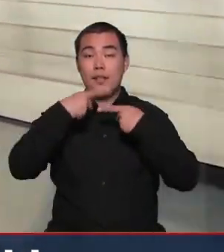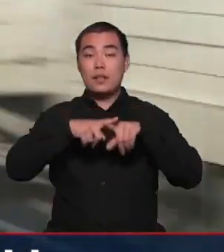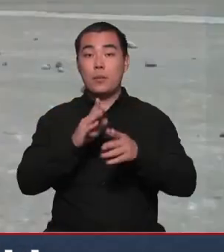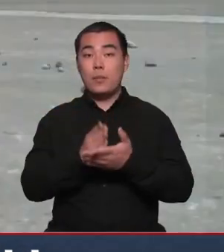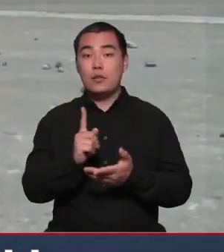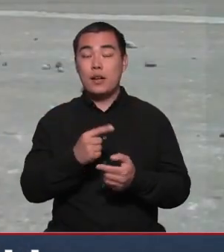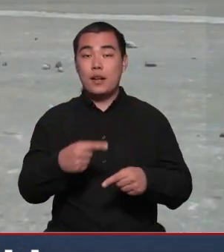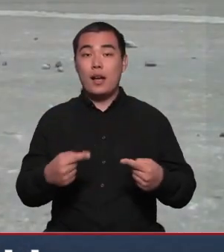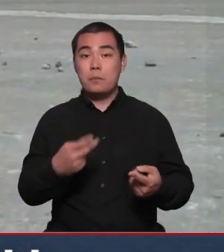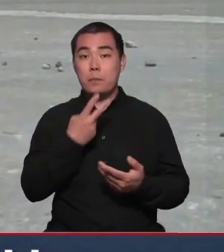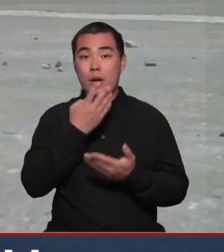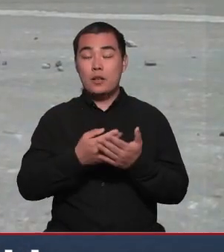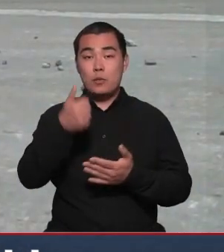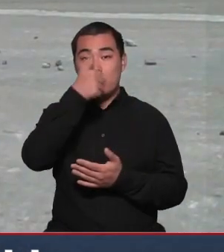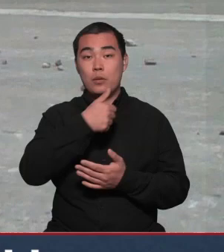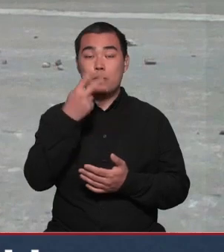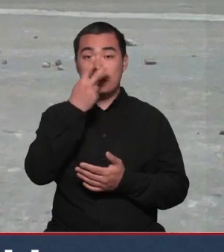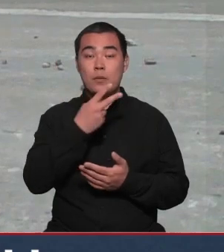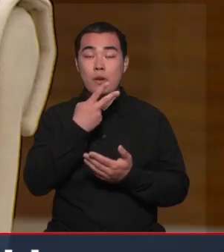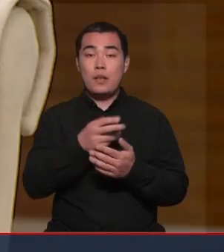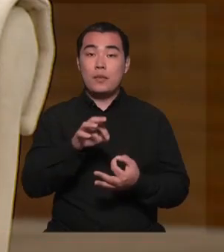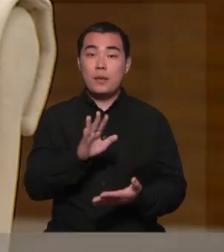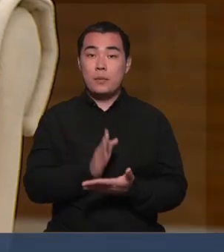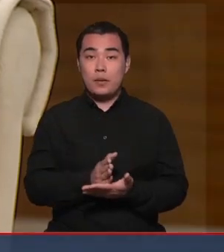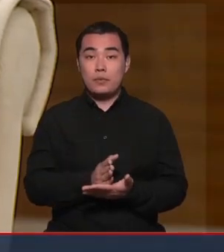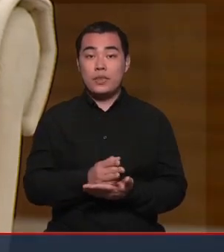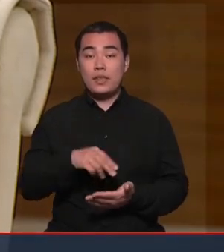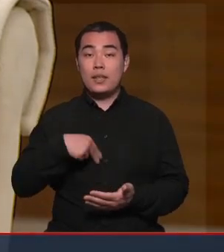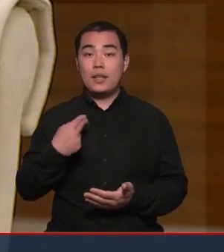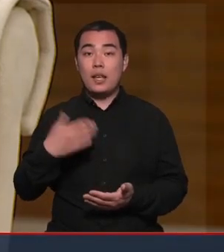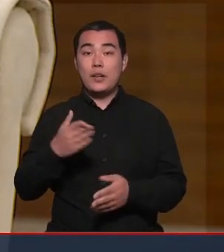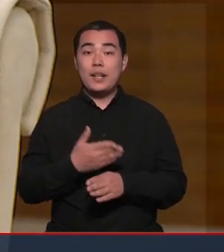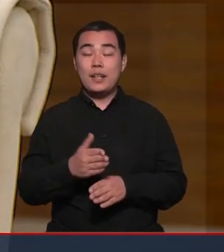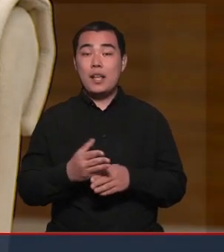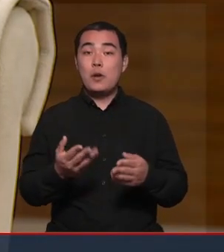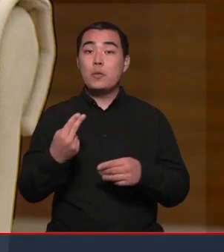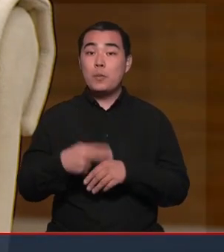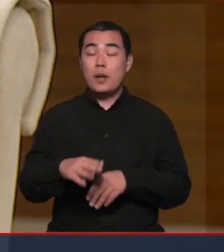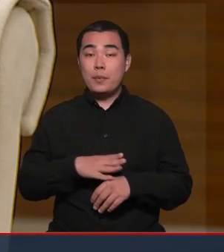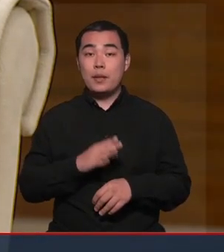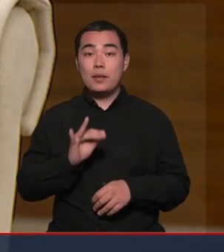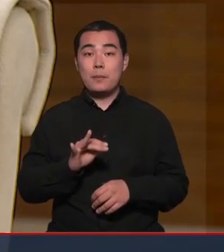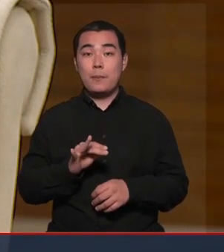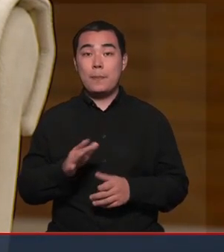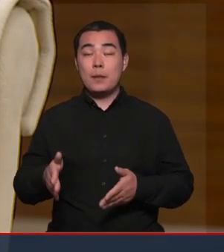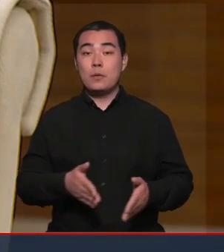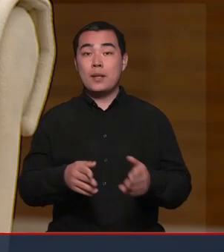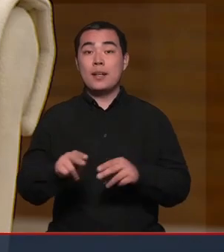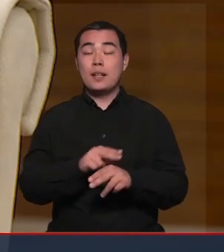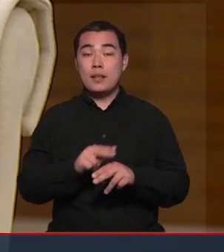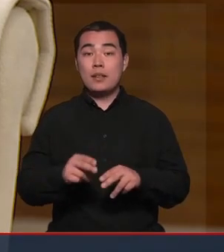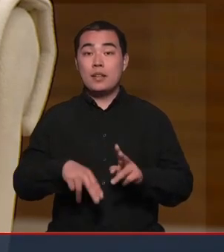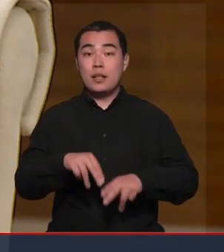Бірнеше бағыт жылдар бойы жамау-жамау күйінде жатыр. Сол Қытайдан кредитке алынған жаңағы жол құрылысы, мысалы